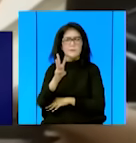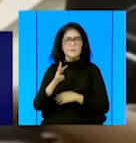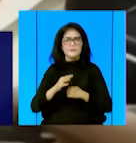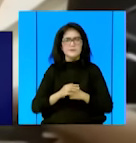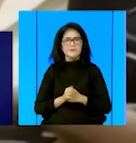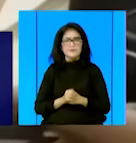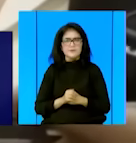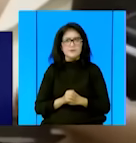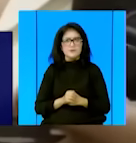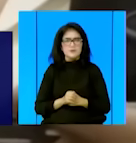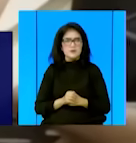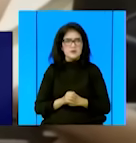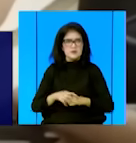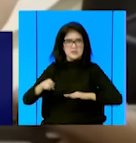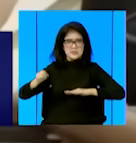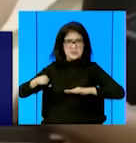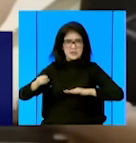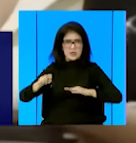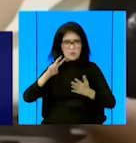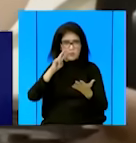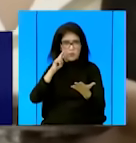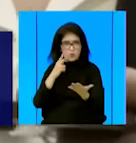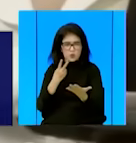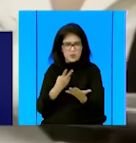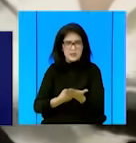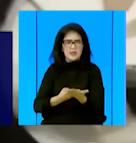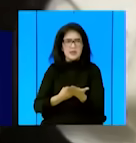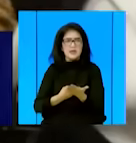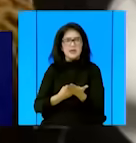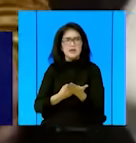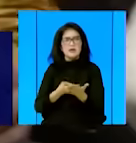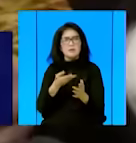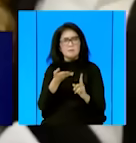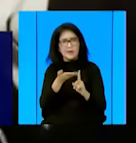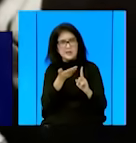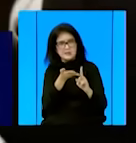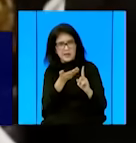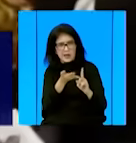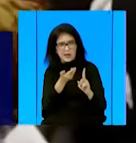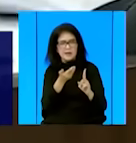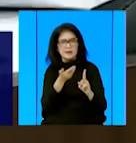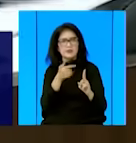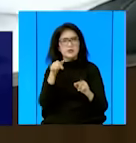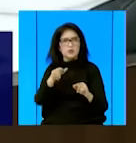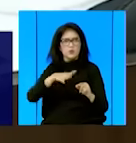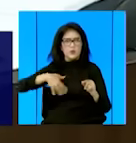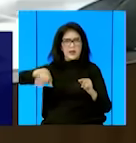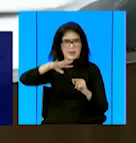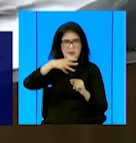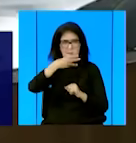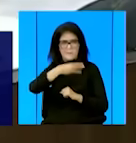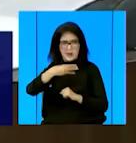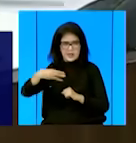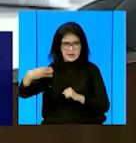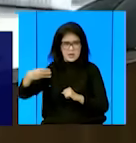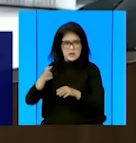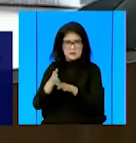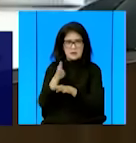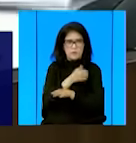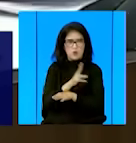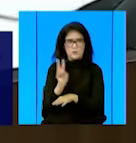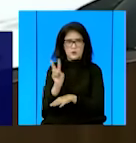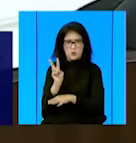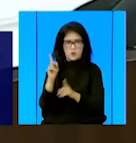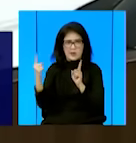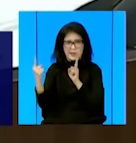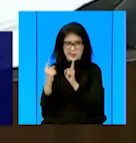Hasil fakta persidangan perkara tindak asusila Ketua KPU Hasyim Asyari dan anggota PPLN Den Haag CAT berawal saat keduanya bertemu